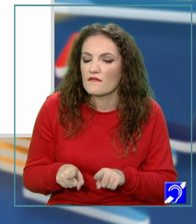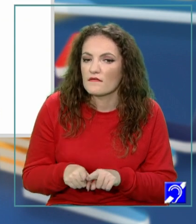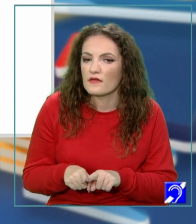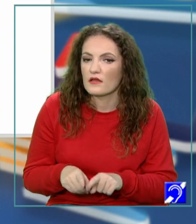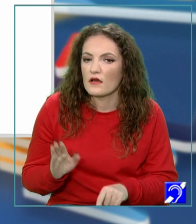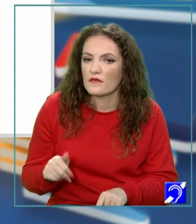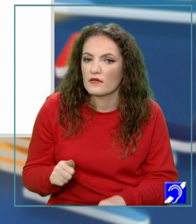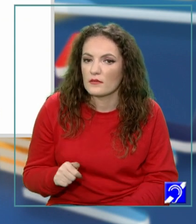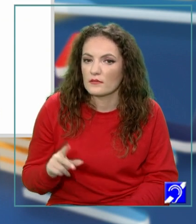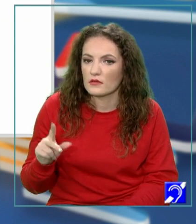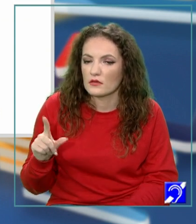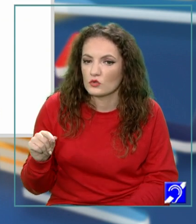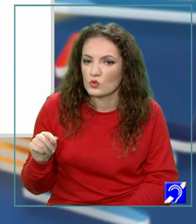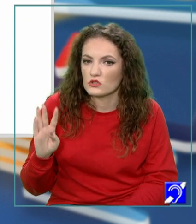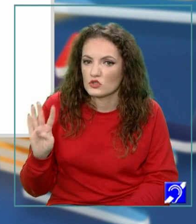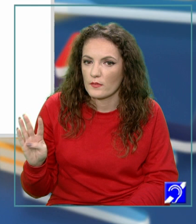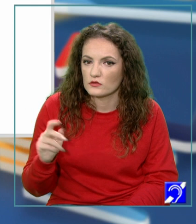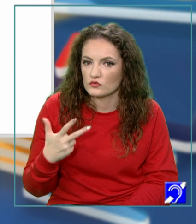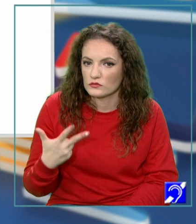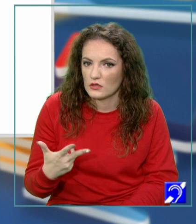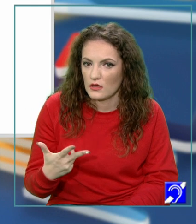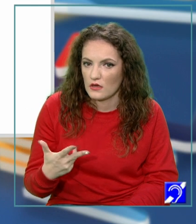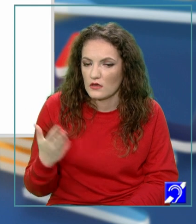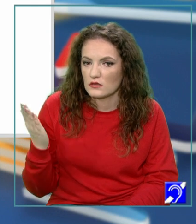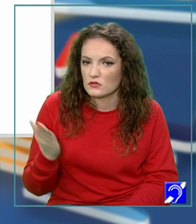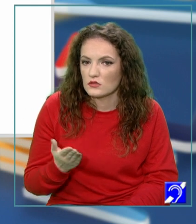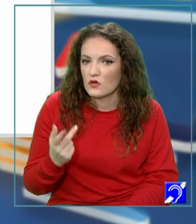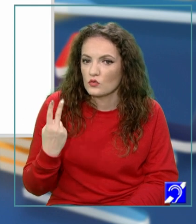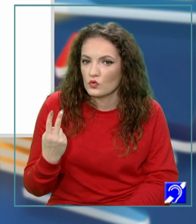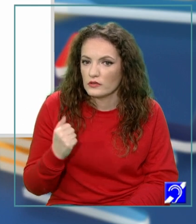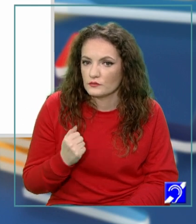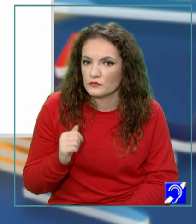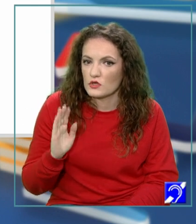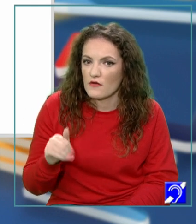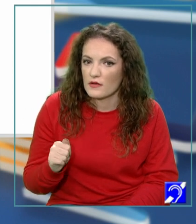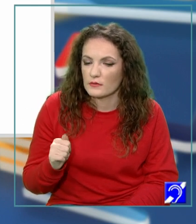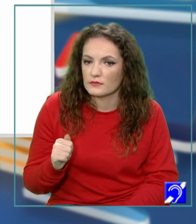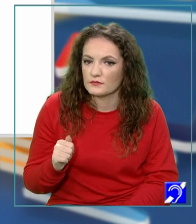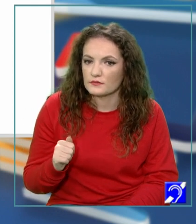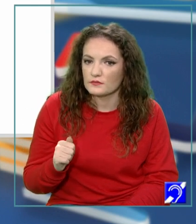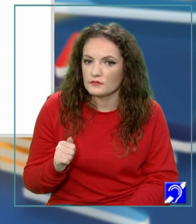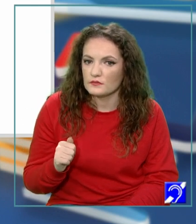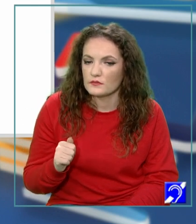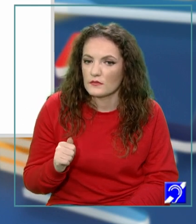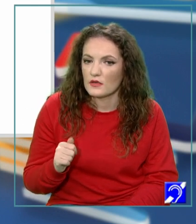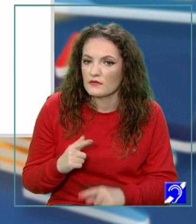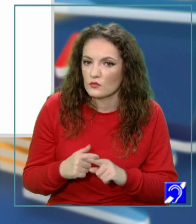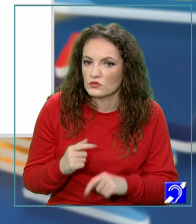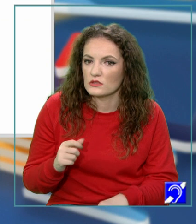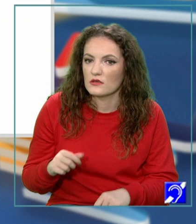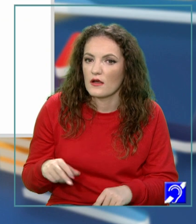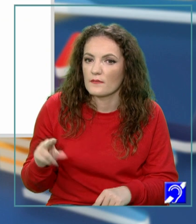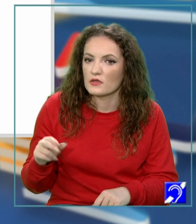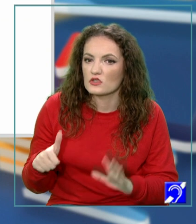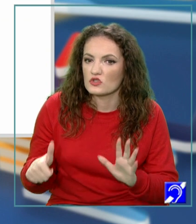este 24. Prima fracție am privit cu 3, pe a doua cu 2 și voi obține 3 ori 12, 36 pe